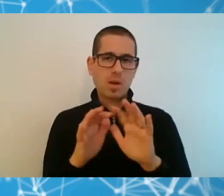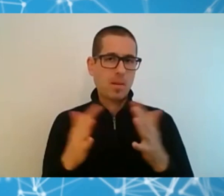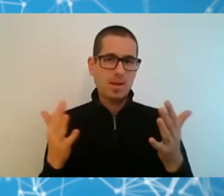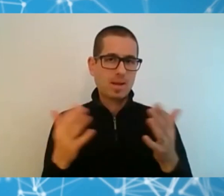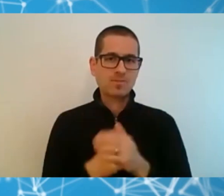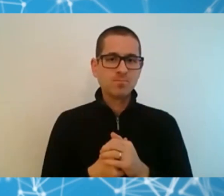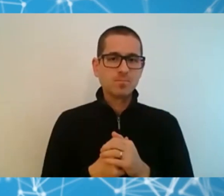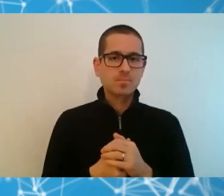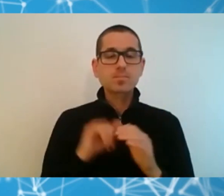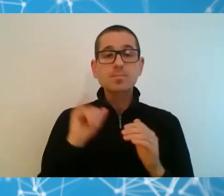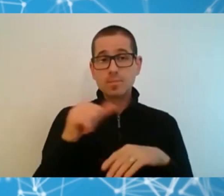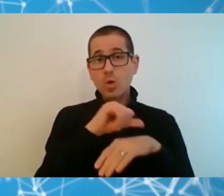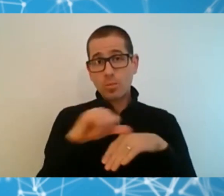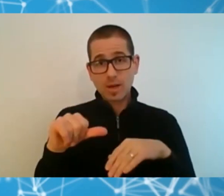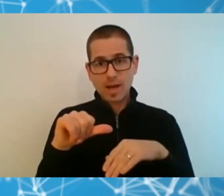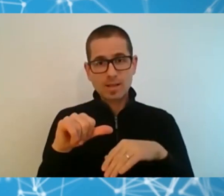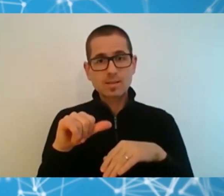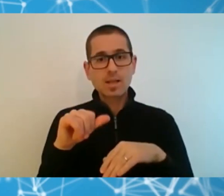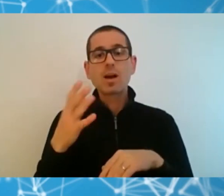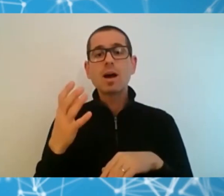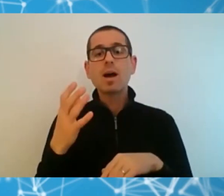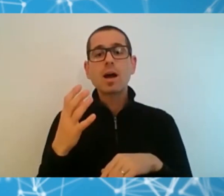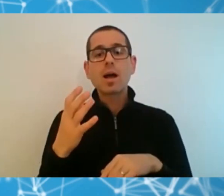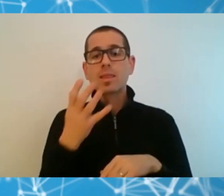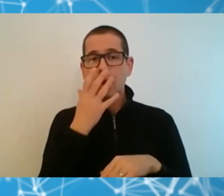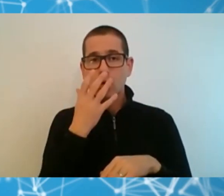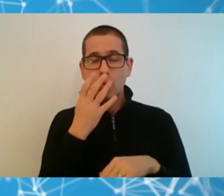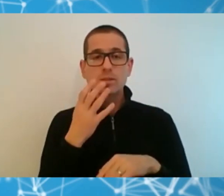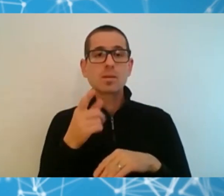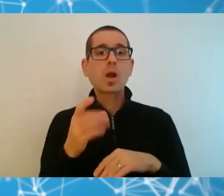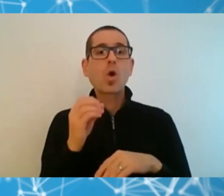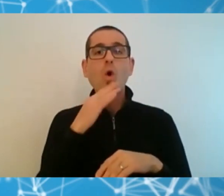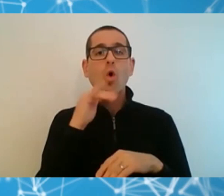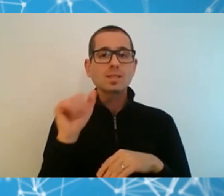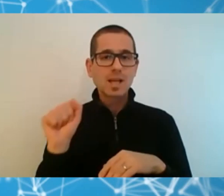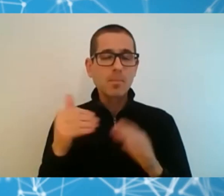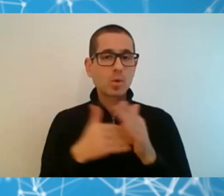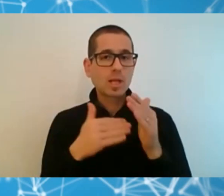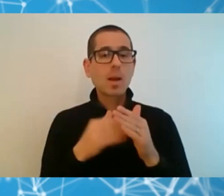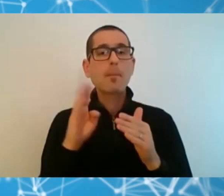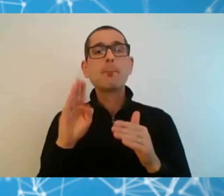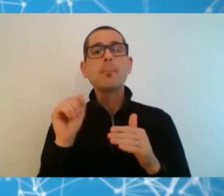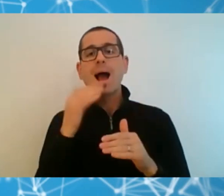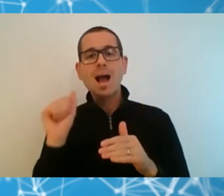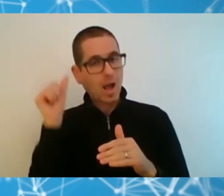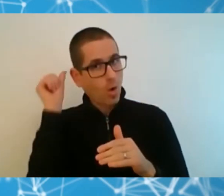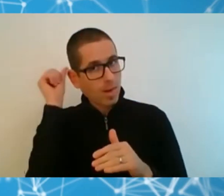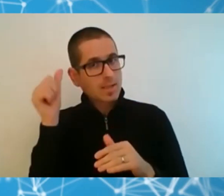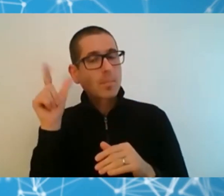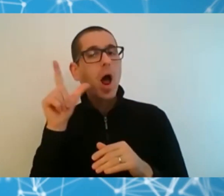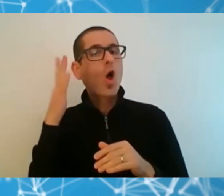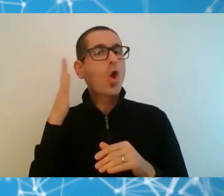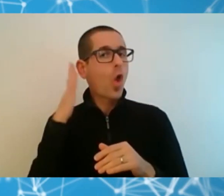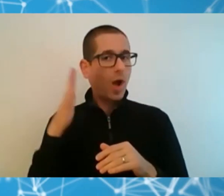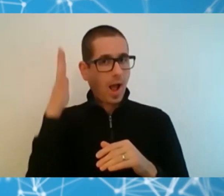problema ni. Je pa operacija v narkozi pri osi potrebna, tem ko je baha operacija v lokalni